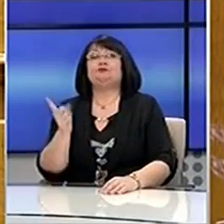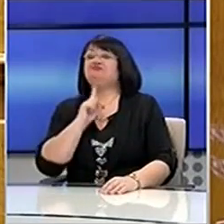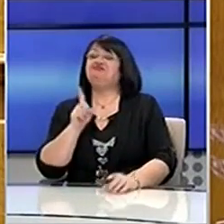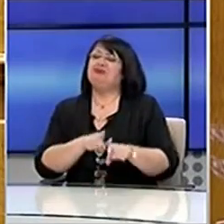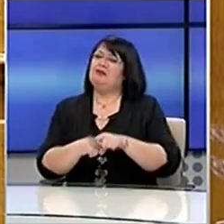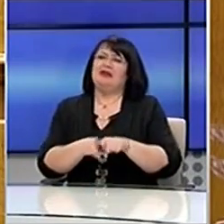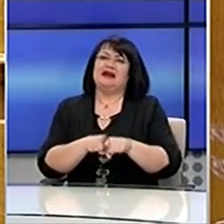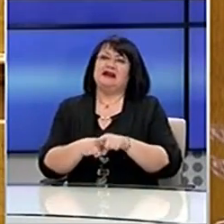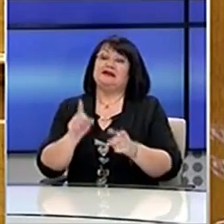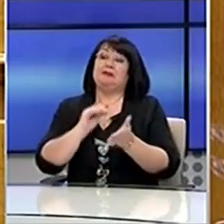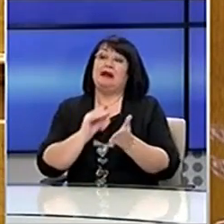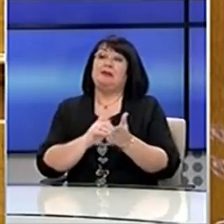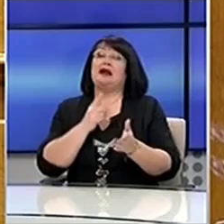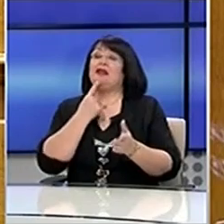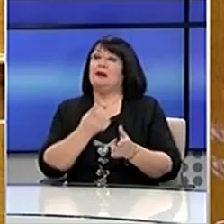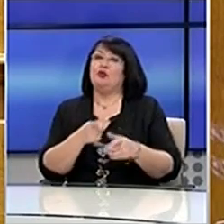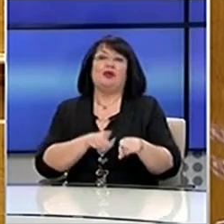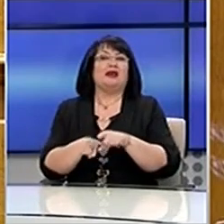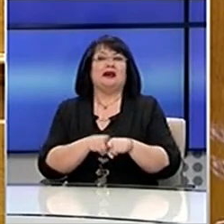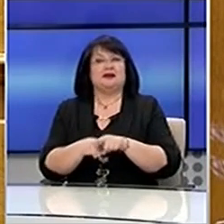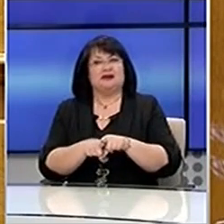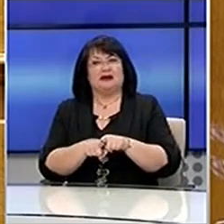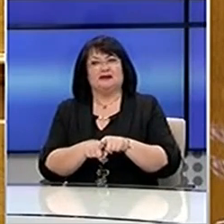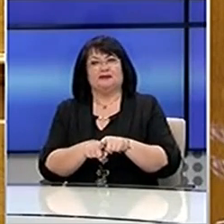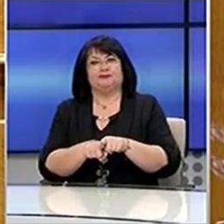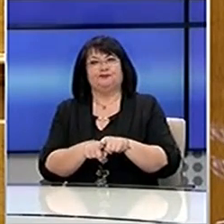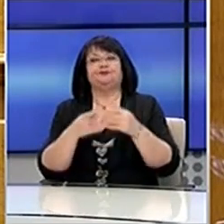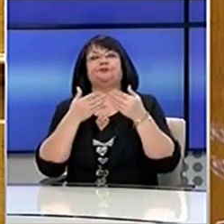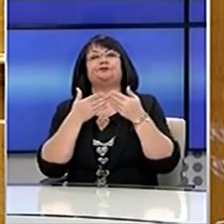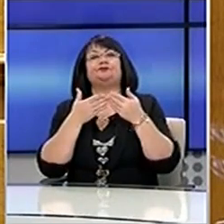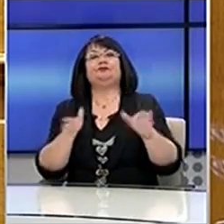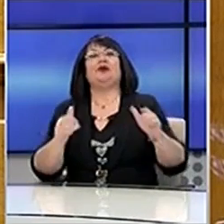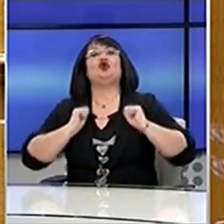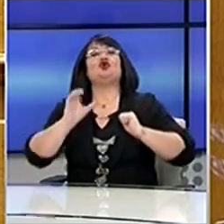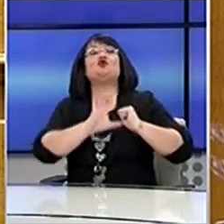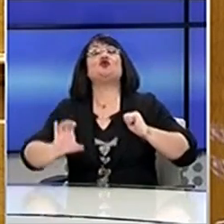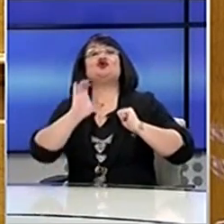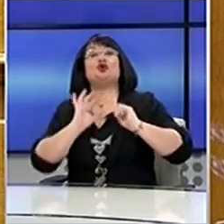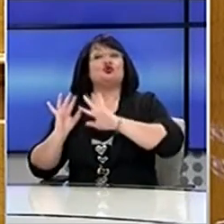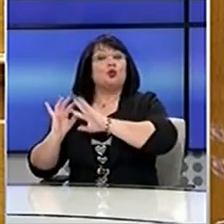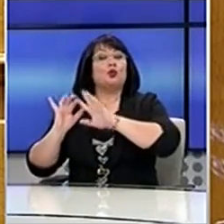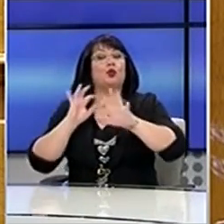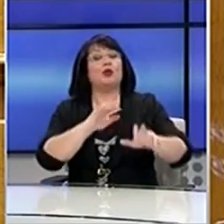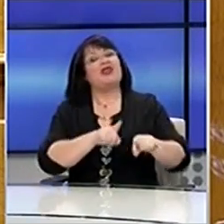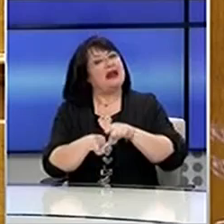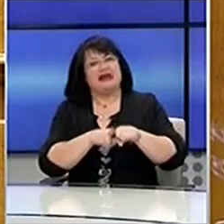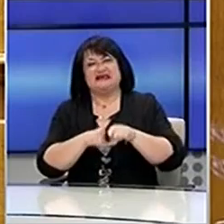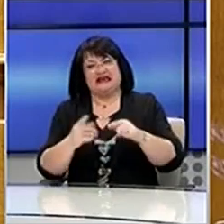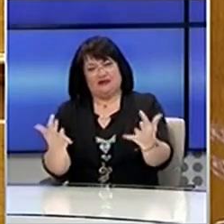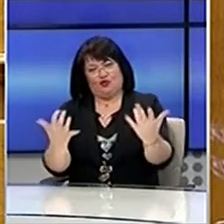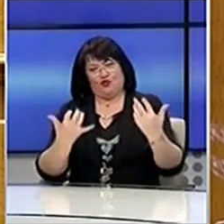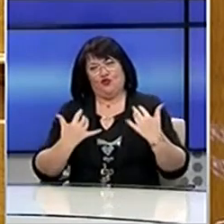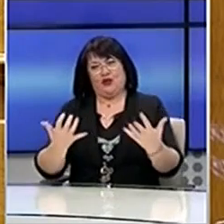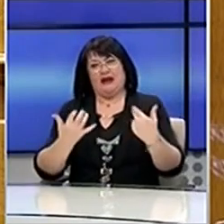συνδέεται, θα το ξαναπώ, δεν συνδέεται με το άνοιγμα του τουρισμού. Και επιτρέψτε μου αυτό